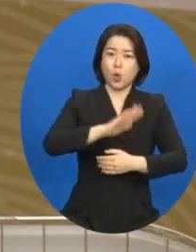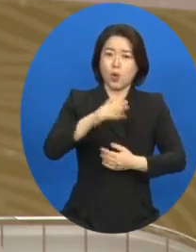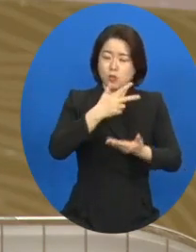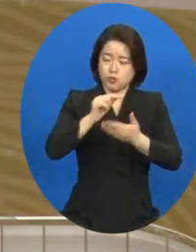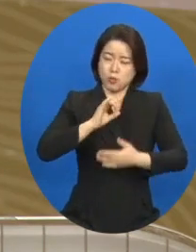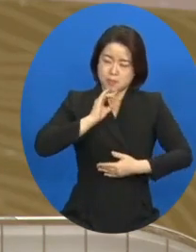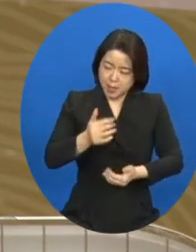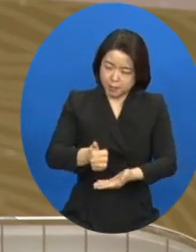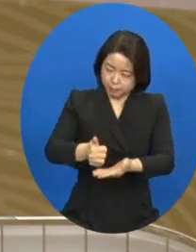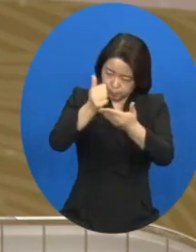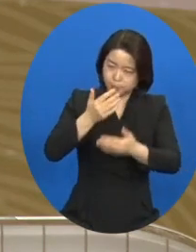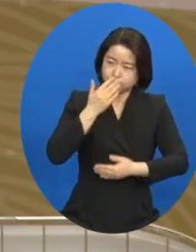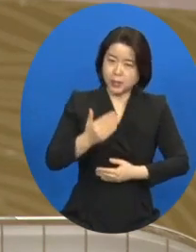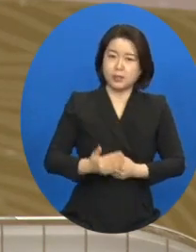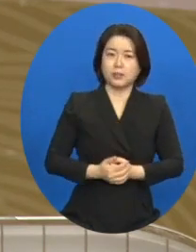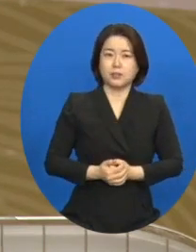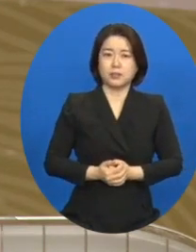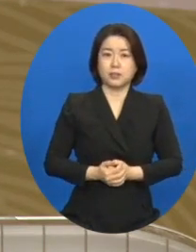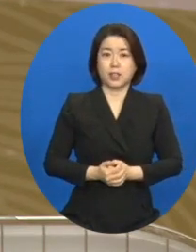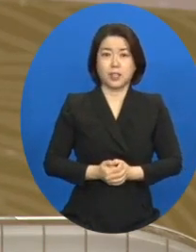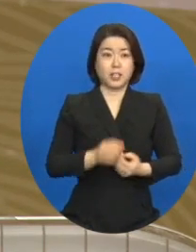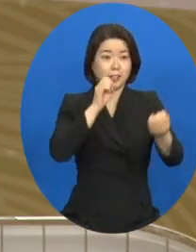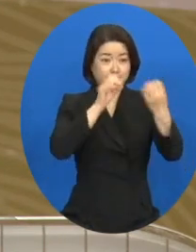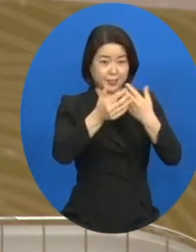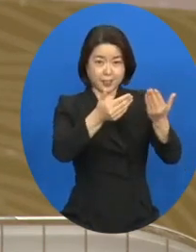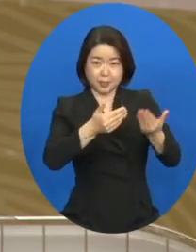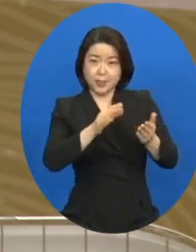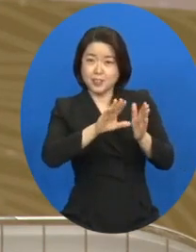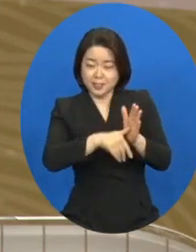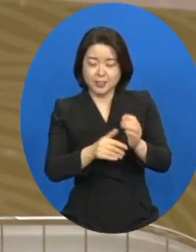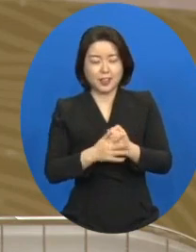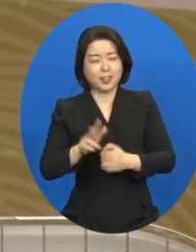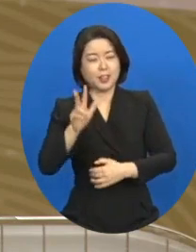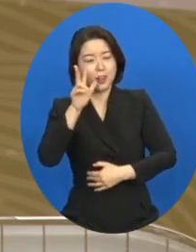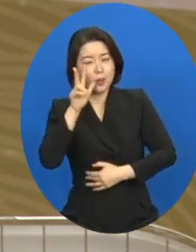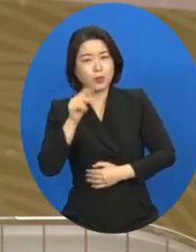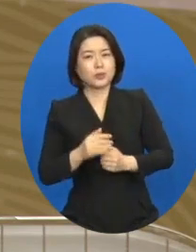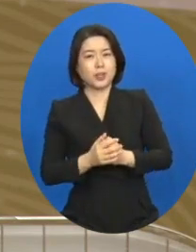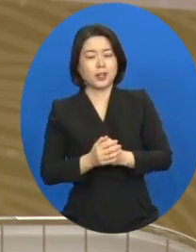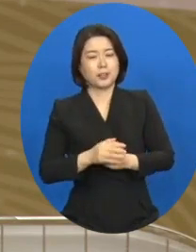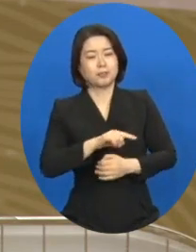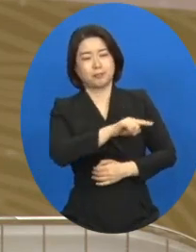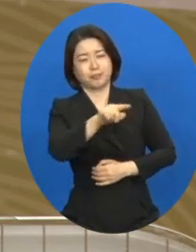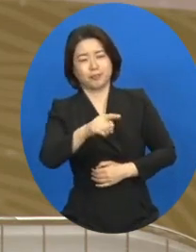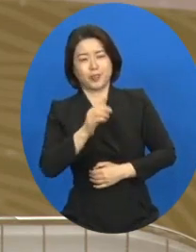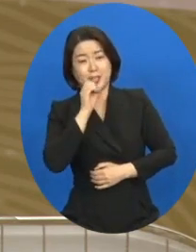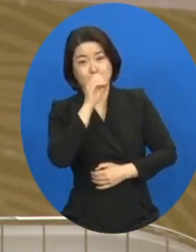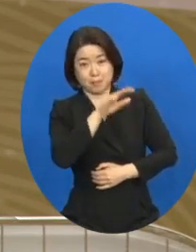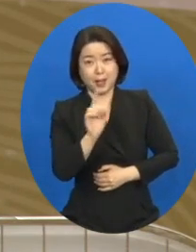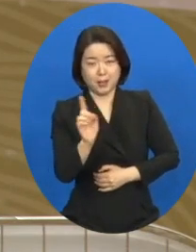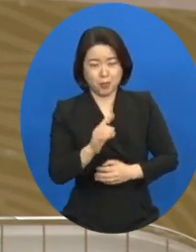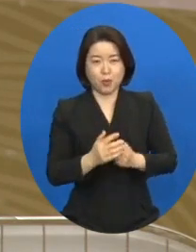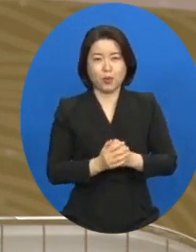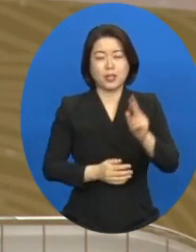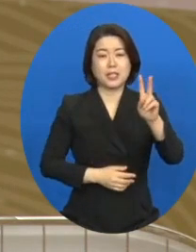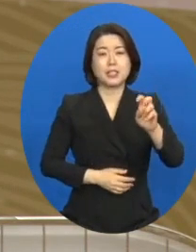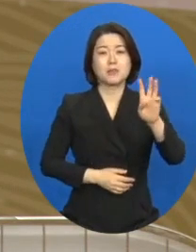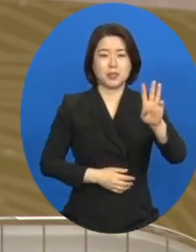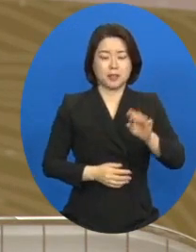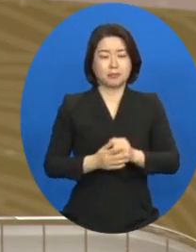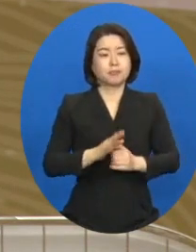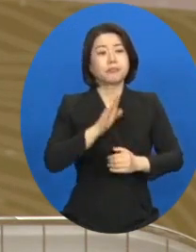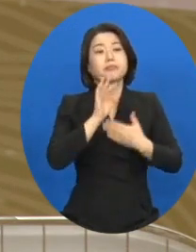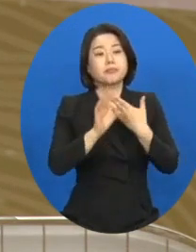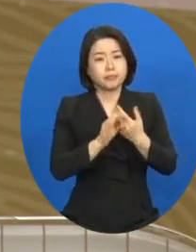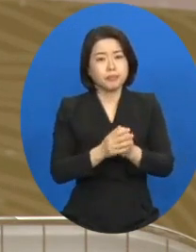주님만을 섬기겠습니다. 그럴 때 여호수아가 그들에게 말합니다. 23절에